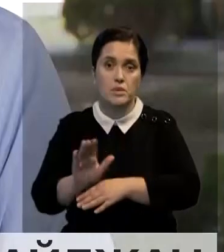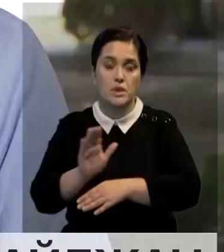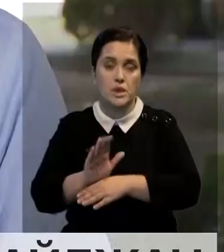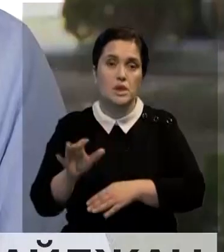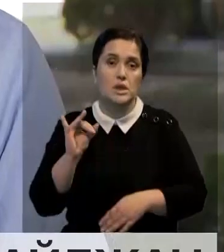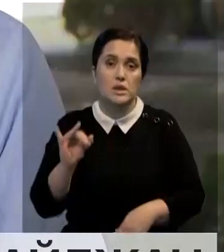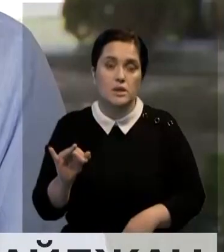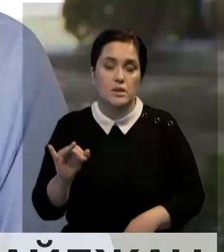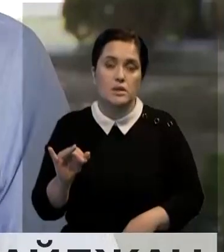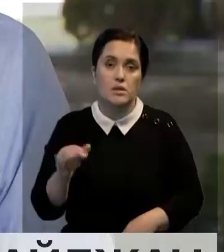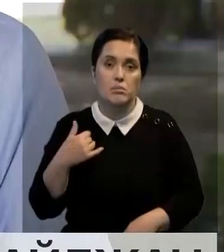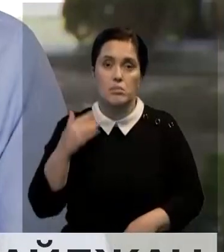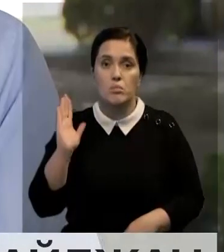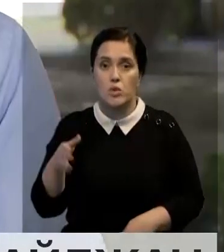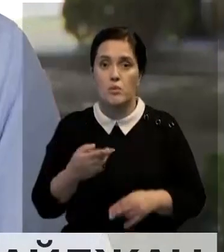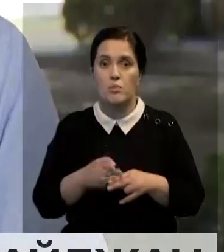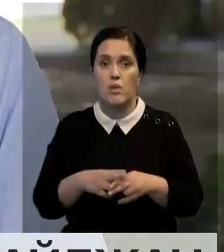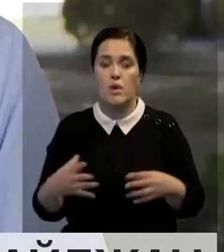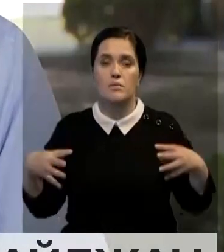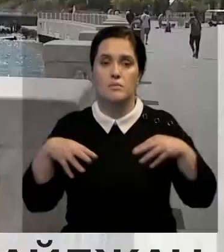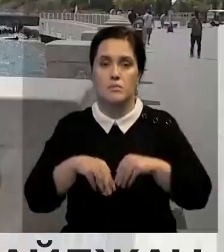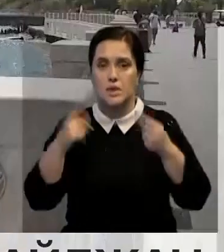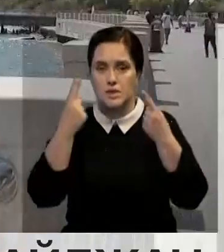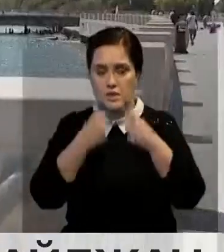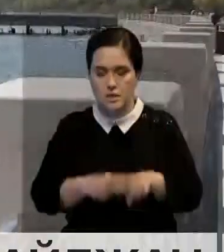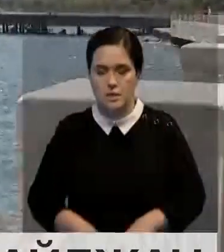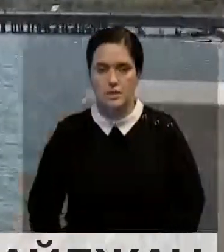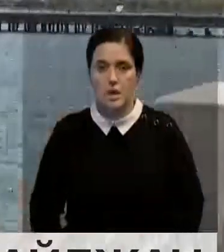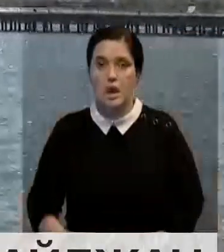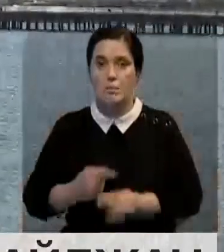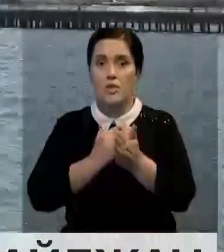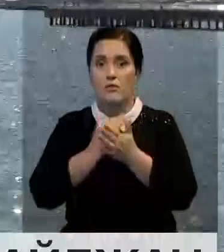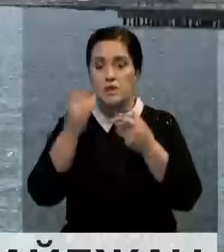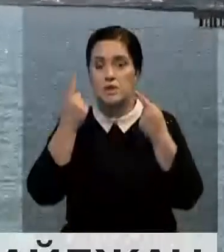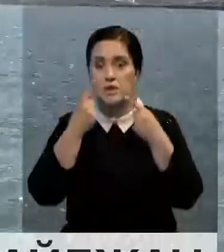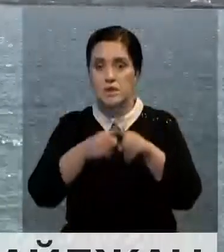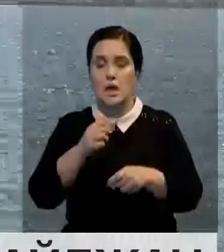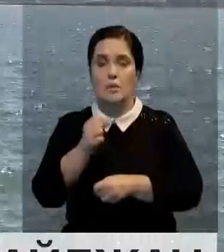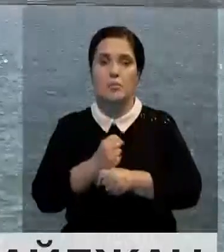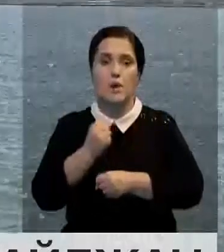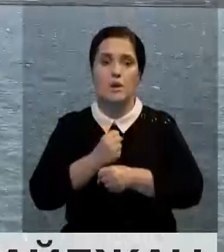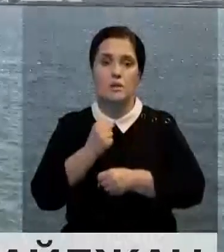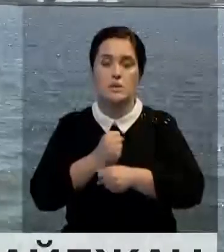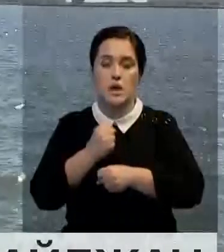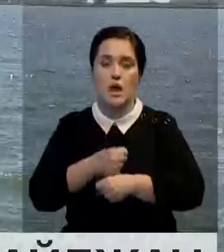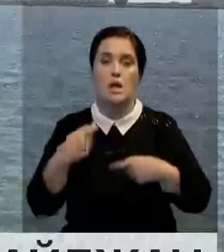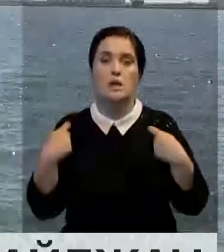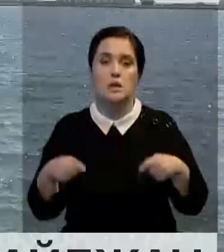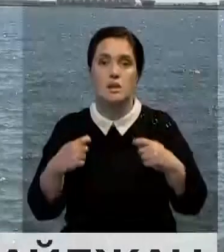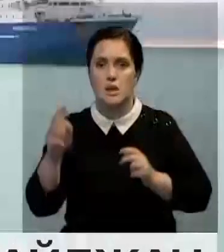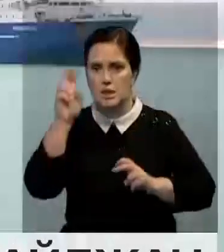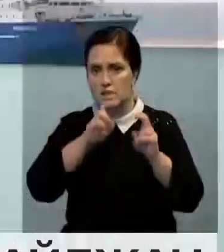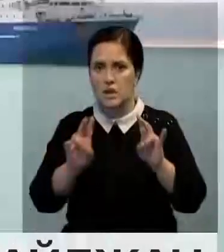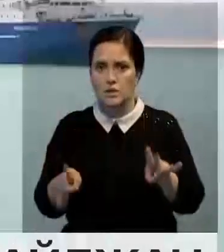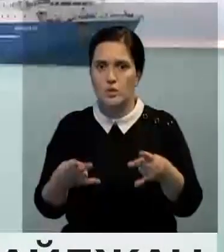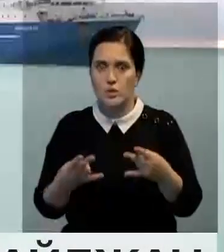тем, тем самым мы будем налаживать кооперацию технологическую. Наладить высокотехнологичное производство, а рынки сбыта искать не